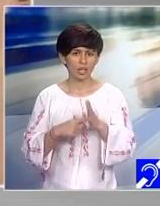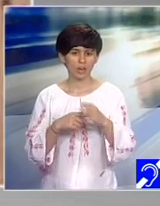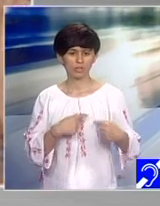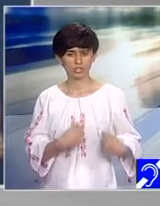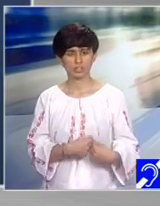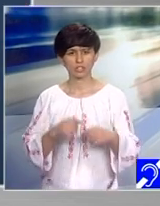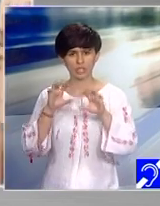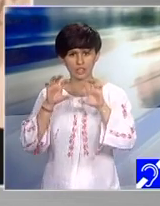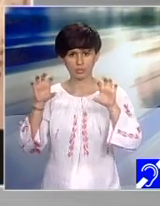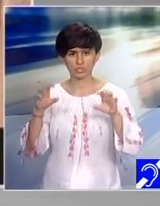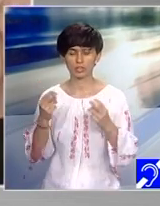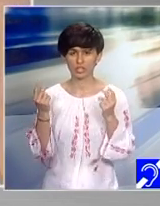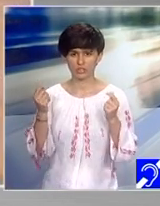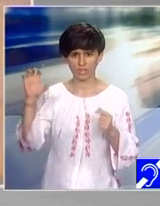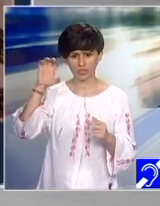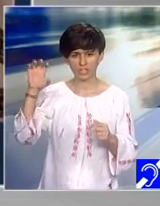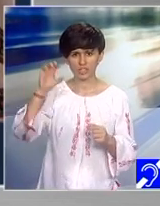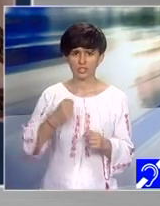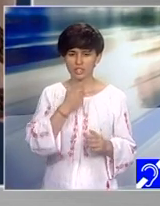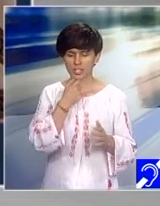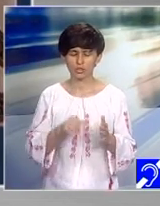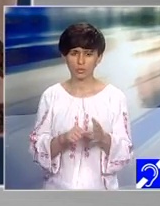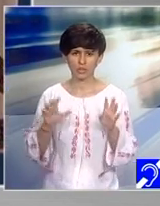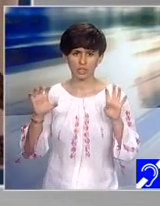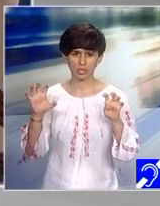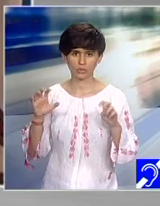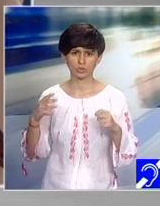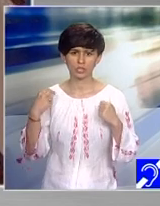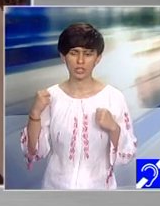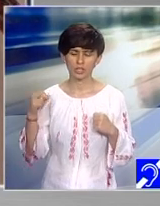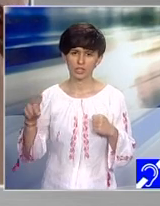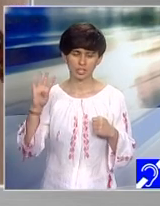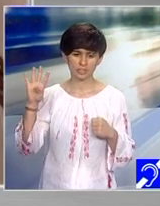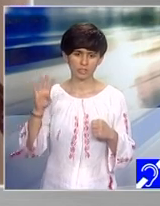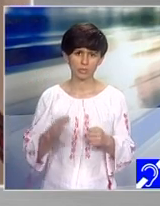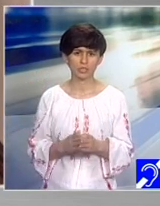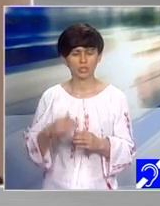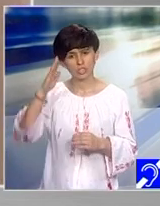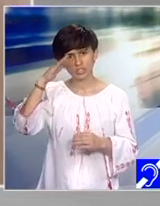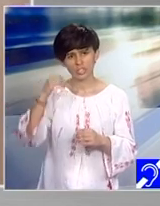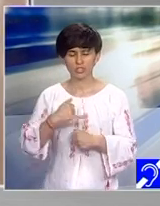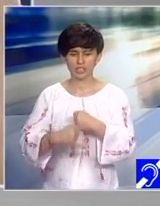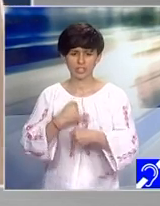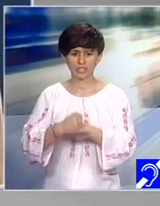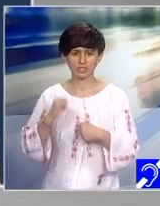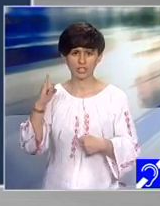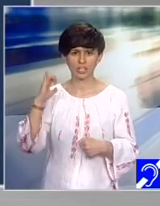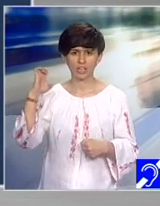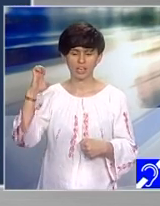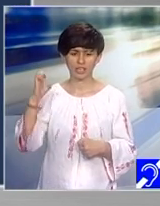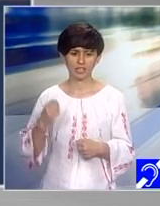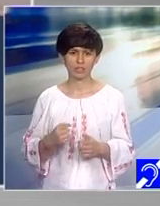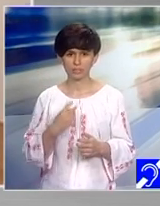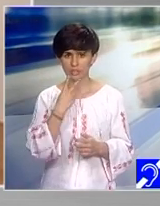Muzeul Etnografic al Transilvaniei în anul 1934, iar de Ziua Internațională a Iei au putut fi admirate pentru prima dată